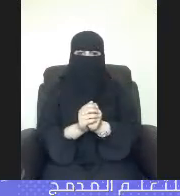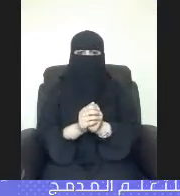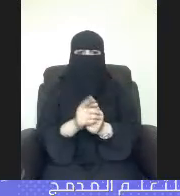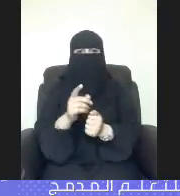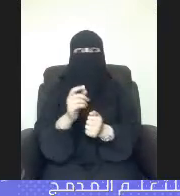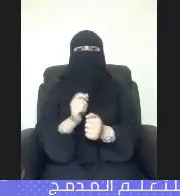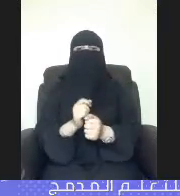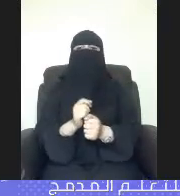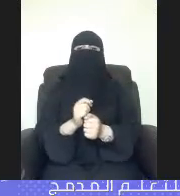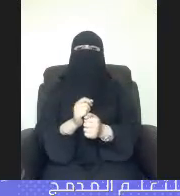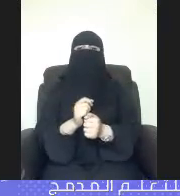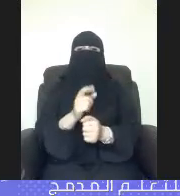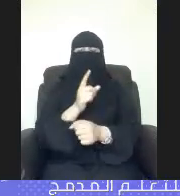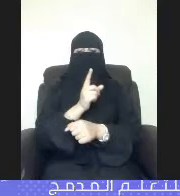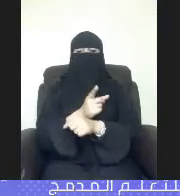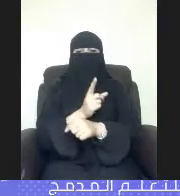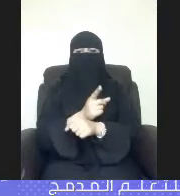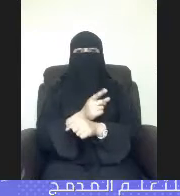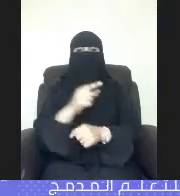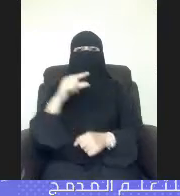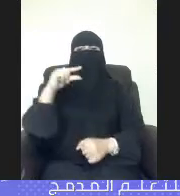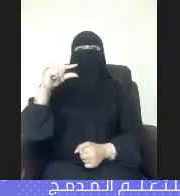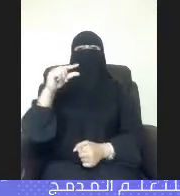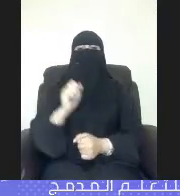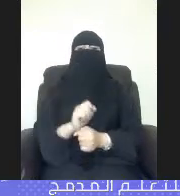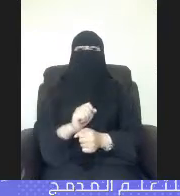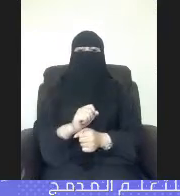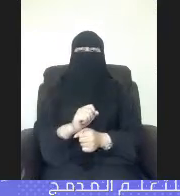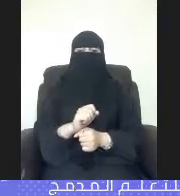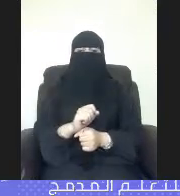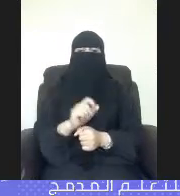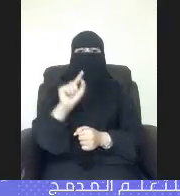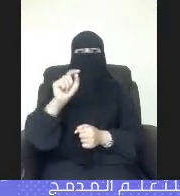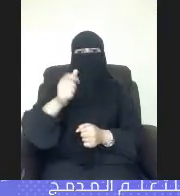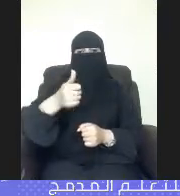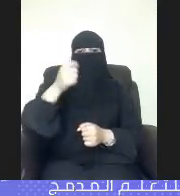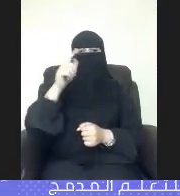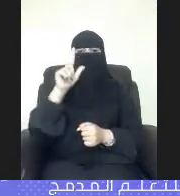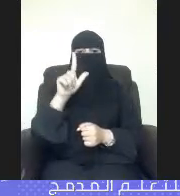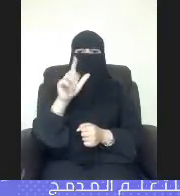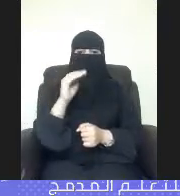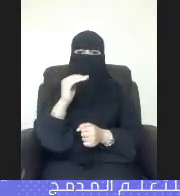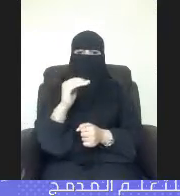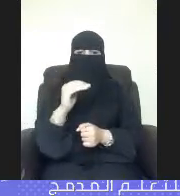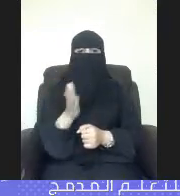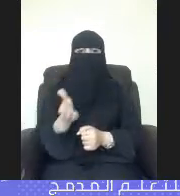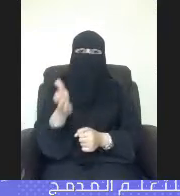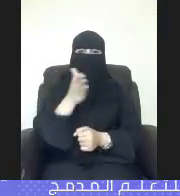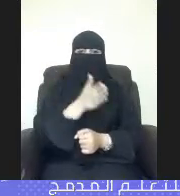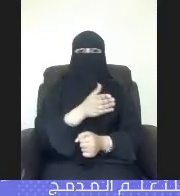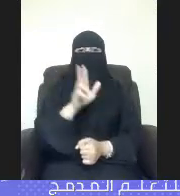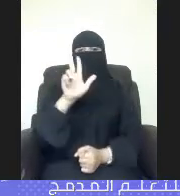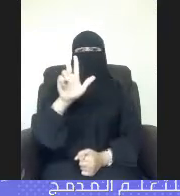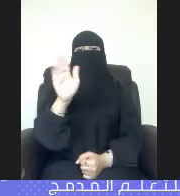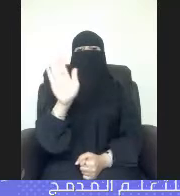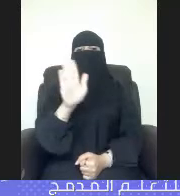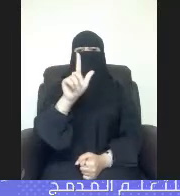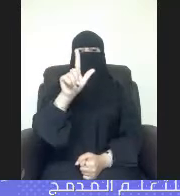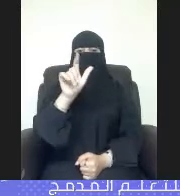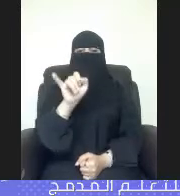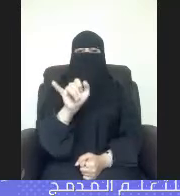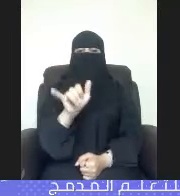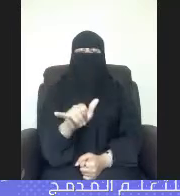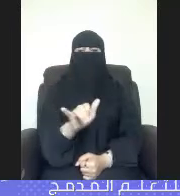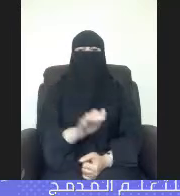سعادة وكيل الجامعة للشؤون التعليمية والأكاديمية الأستاذ الدكتور سعد بن